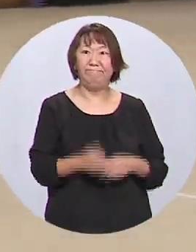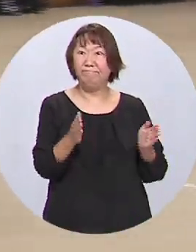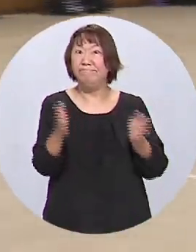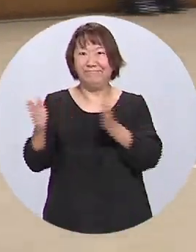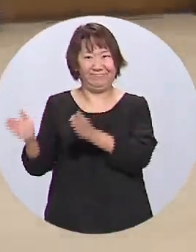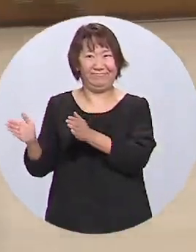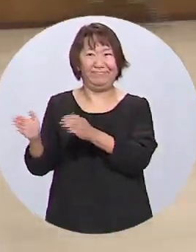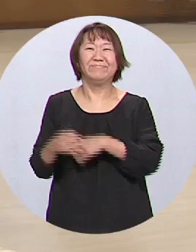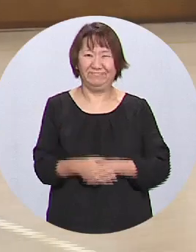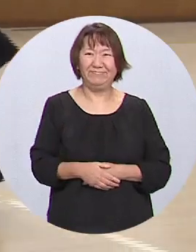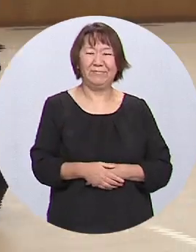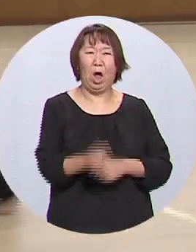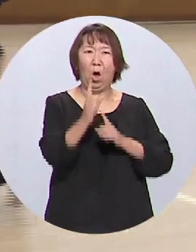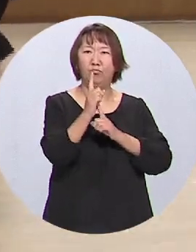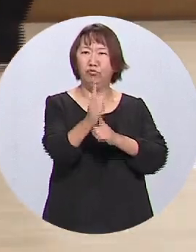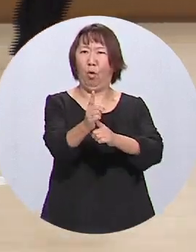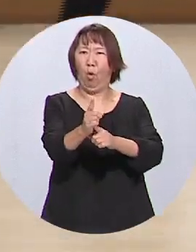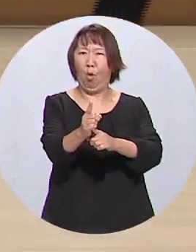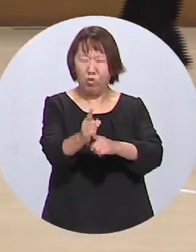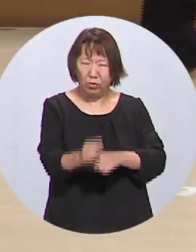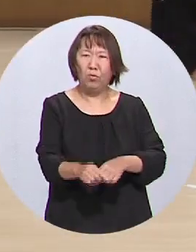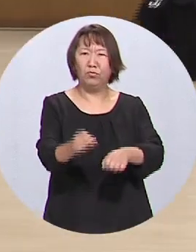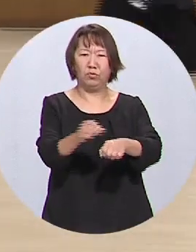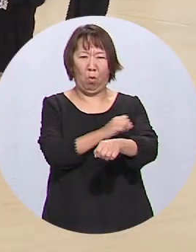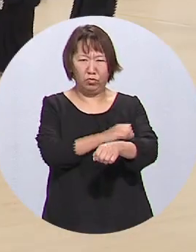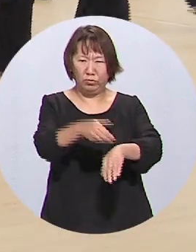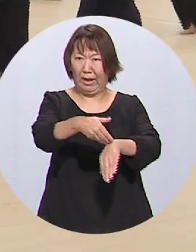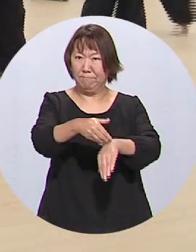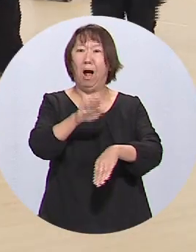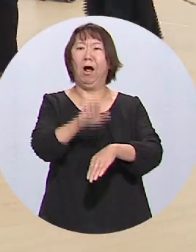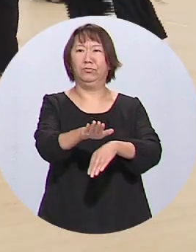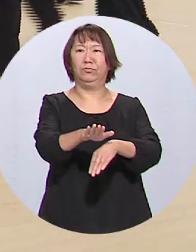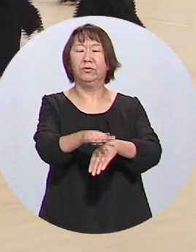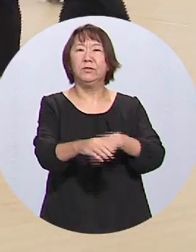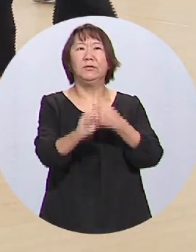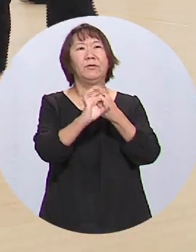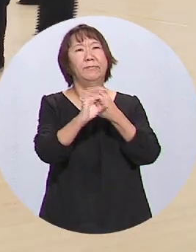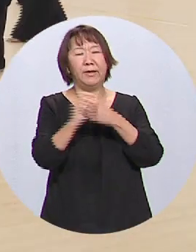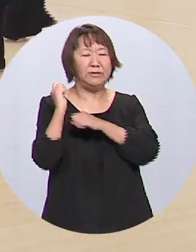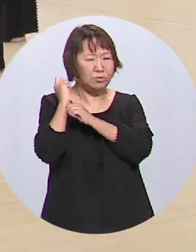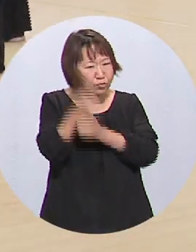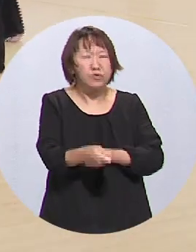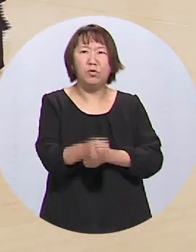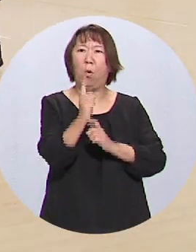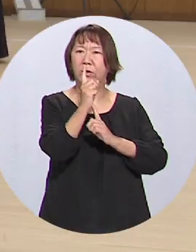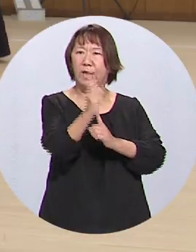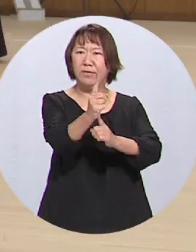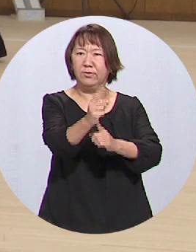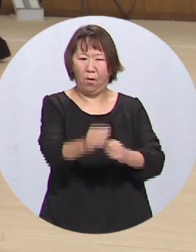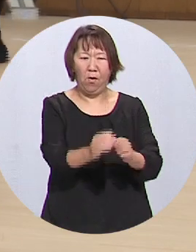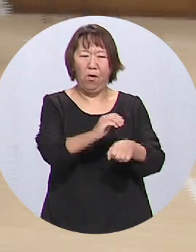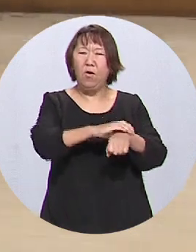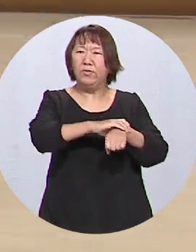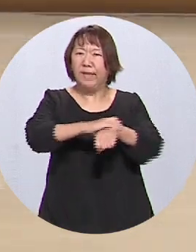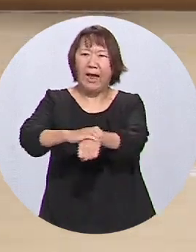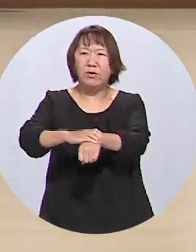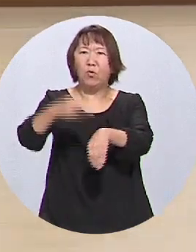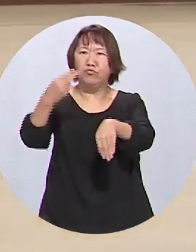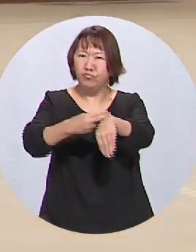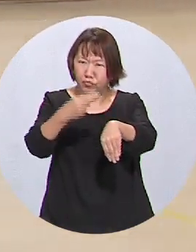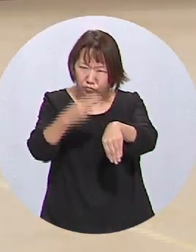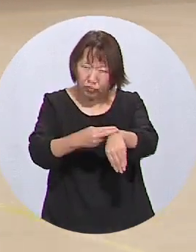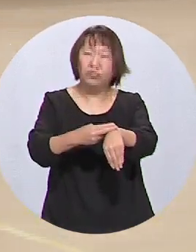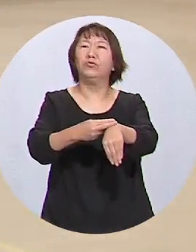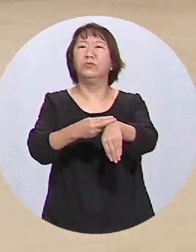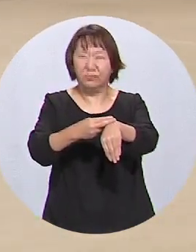ところで、機動隊には武道特練という剣道や柔道、逮捕術、拳銃の精鋭が揃う特別強化訓練員として指